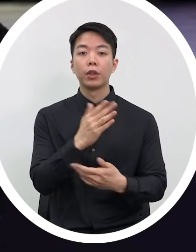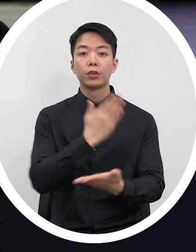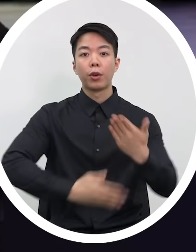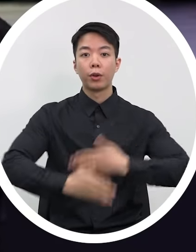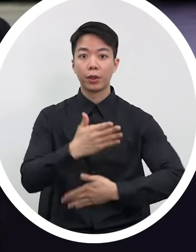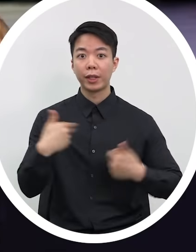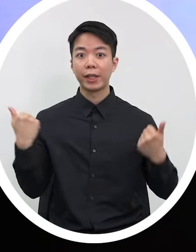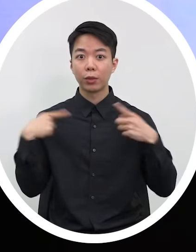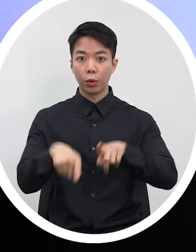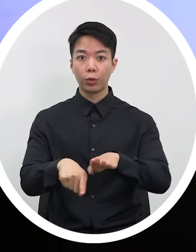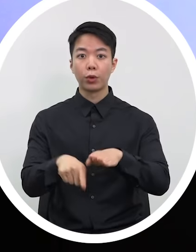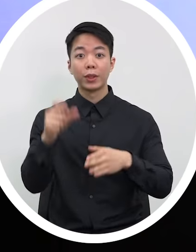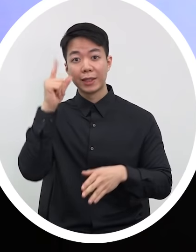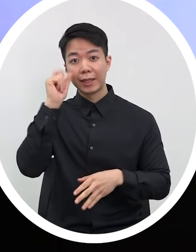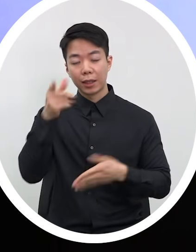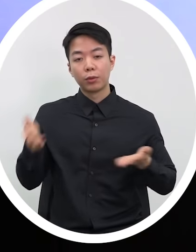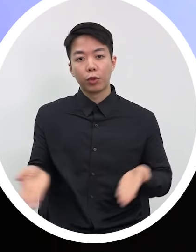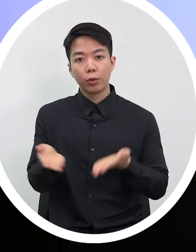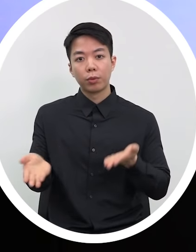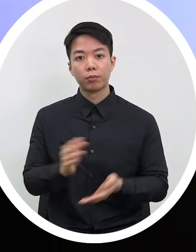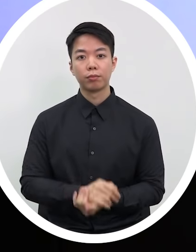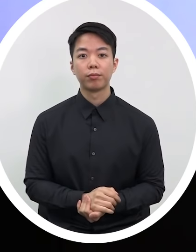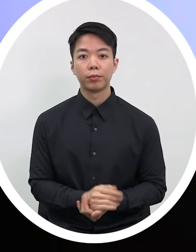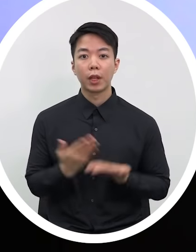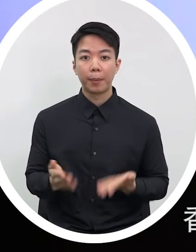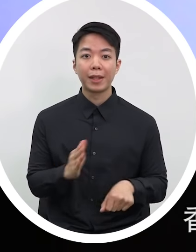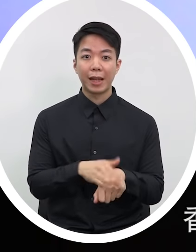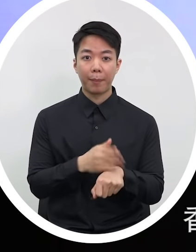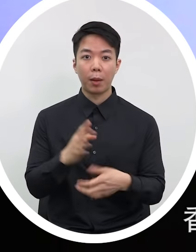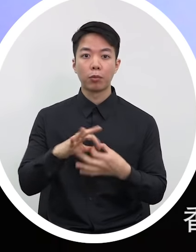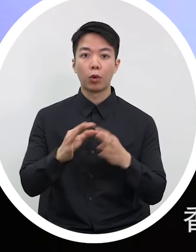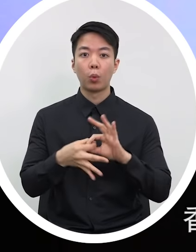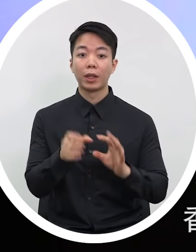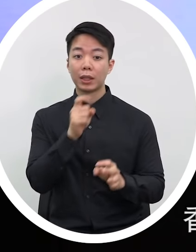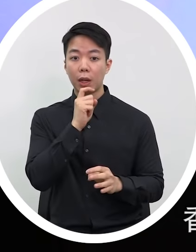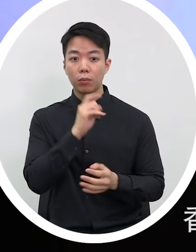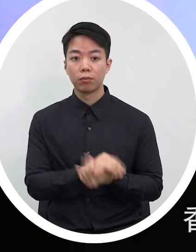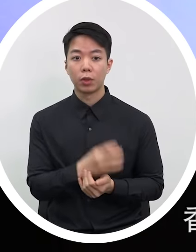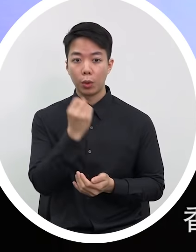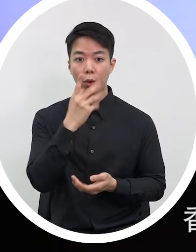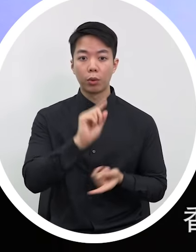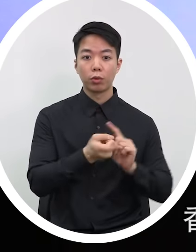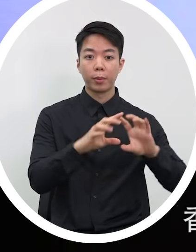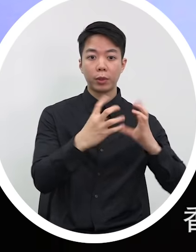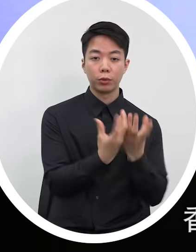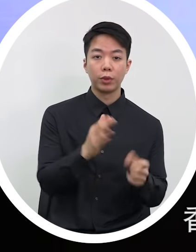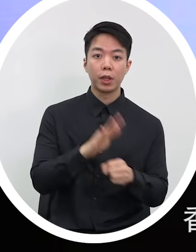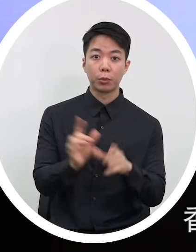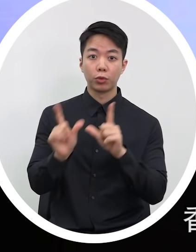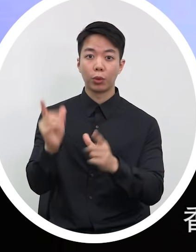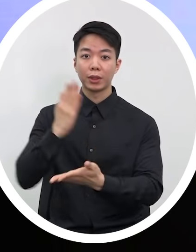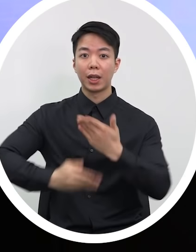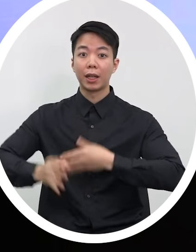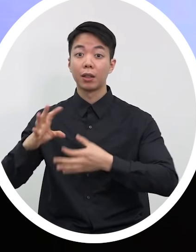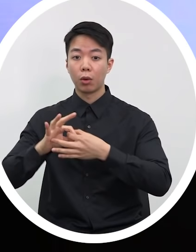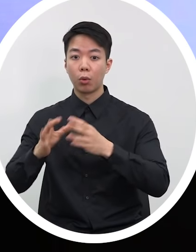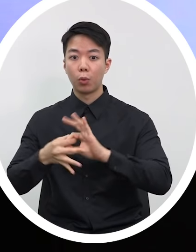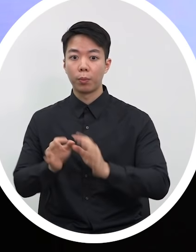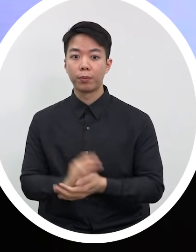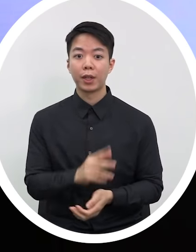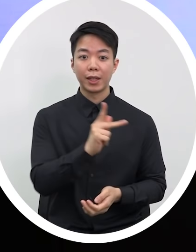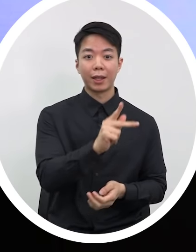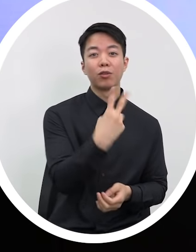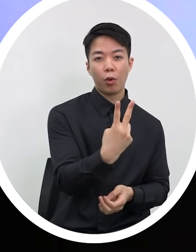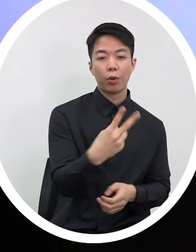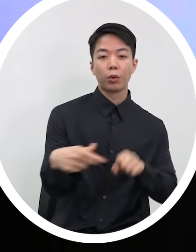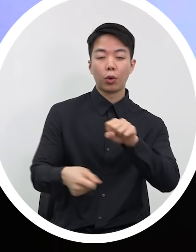融嘅精神。 今年適逢奧運年，香港代表團在東京殘疾人士奧運會裏面拿到以